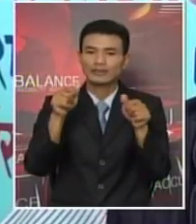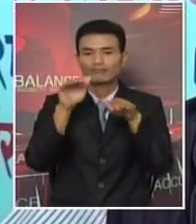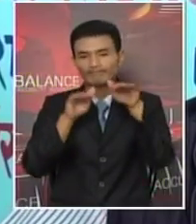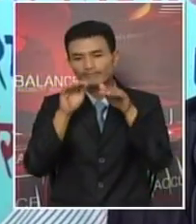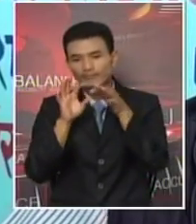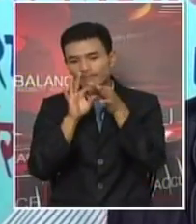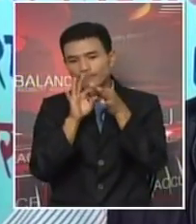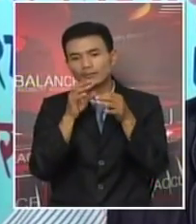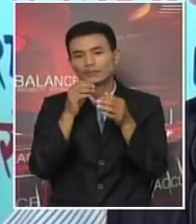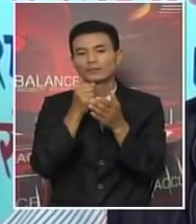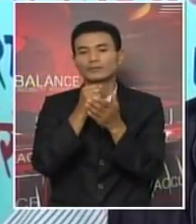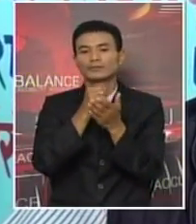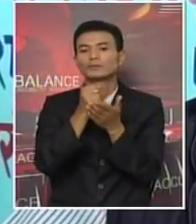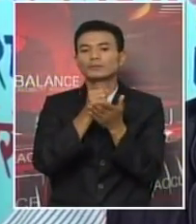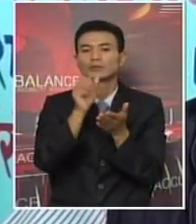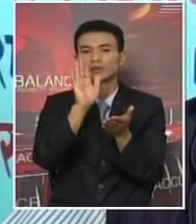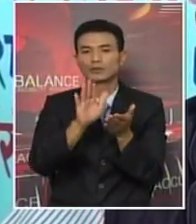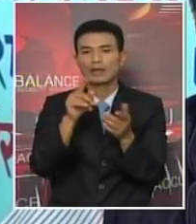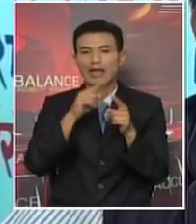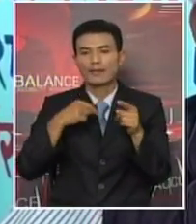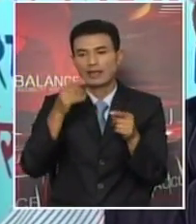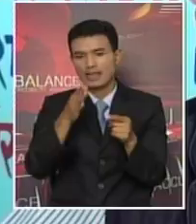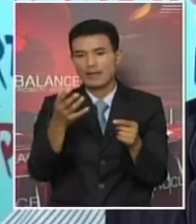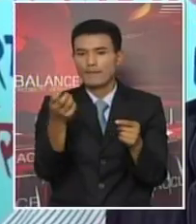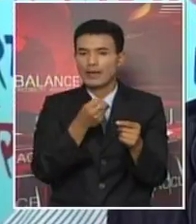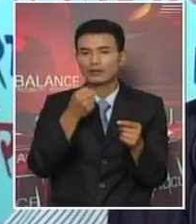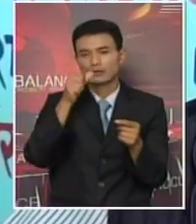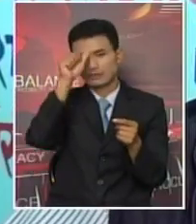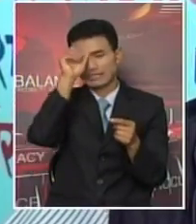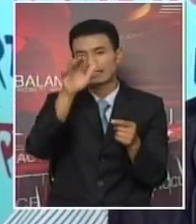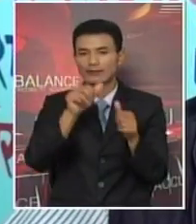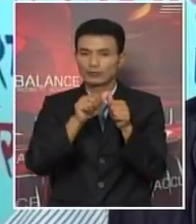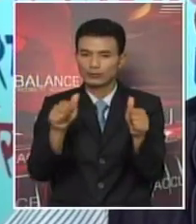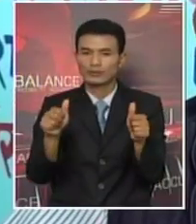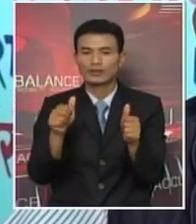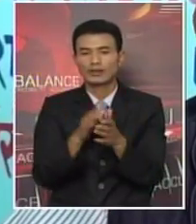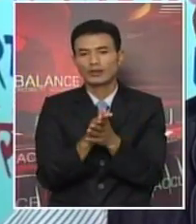भनेका पनि छौँ। जस अनुसार हामीले पाएको इन्फर्मेसन अनुसार 4-5 ठाउँमा